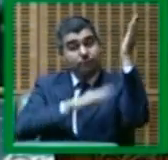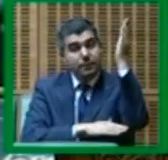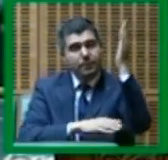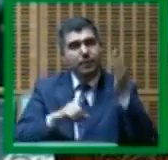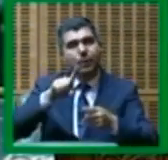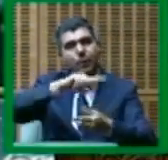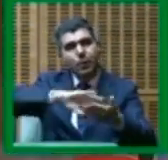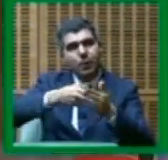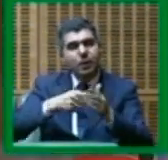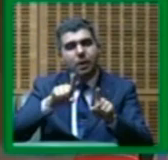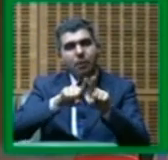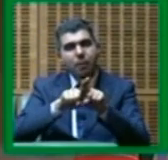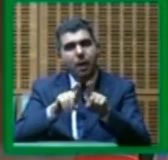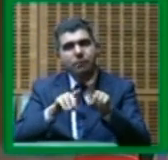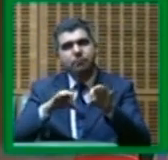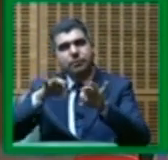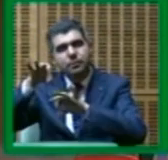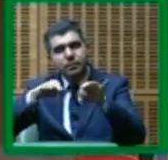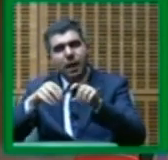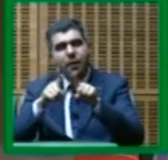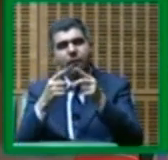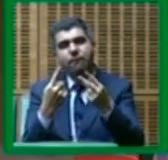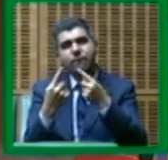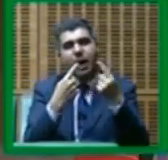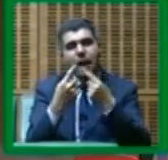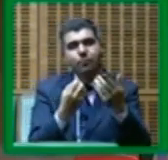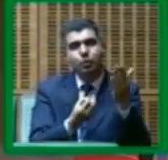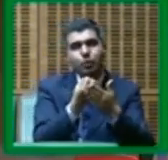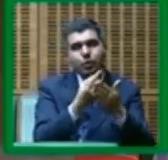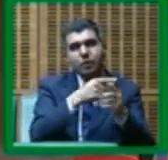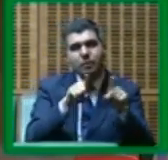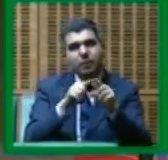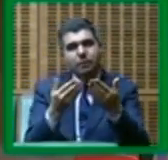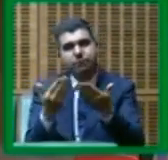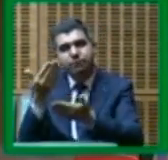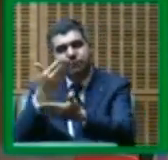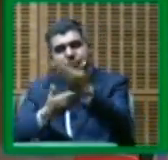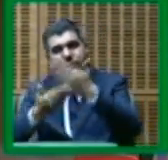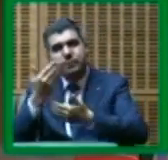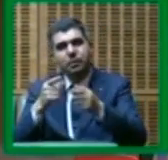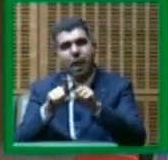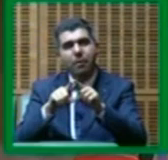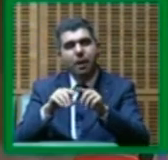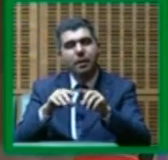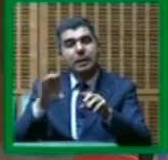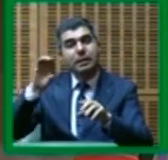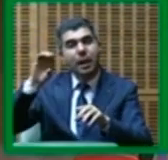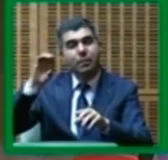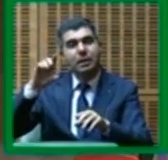بعدا نحصلوا ونتفاهموا على الصيغه اللي بالفعل غنستغلوا بها الخط اللي هو الان الدار